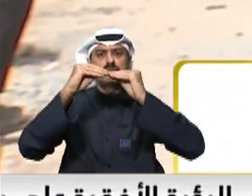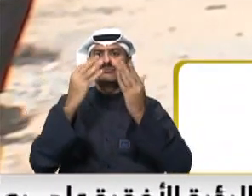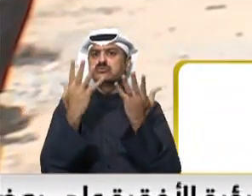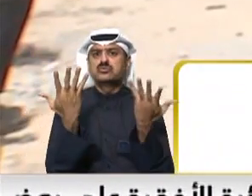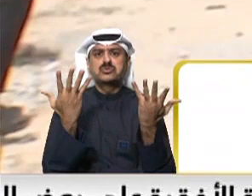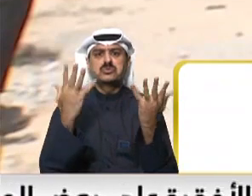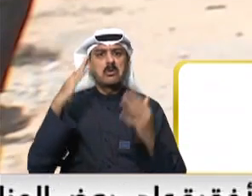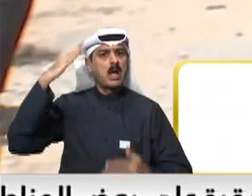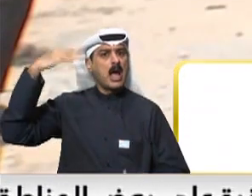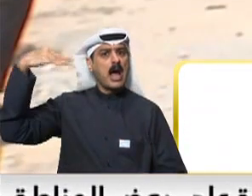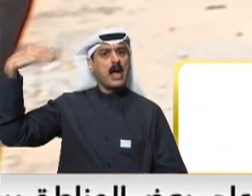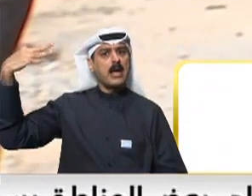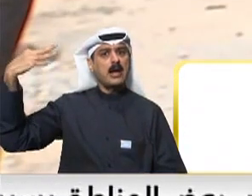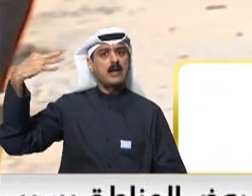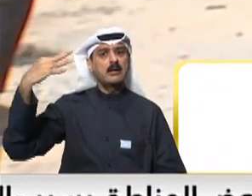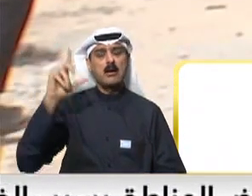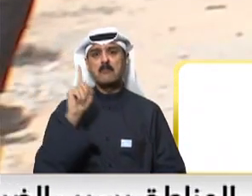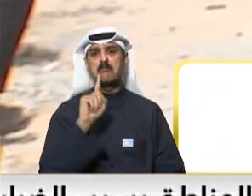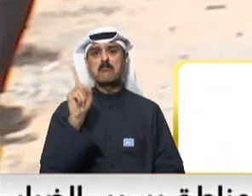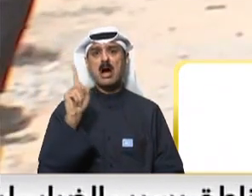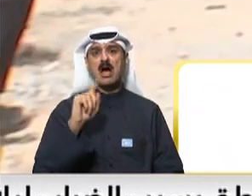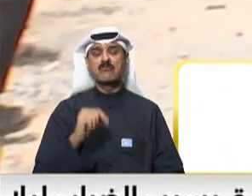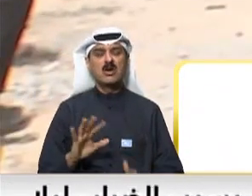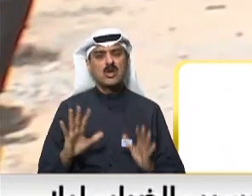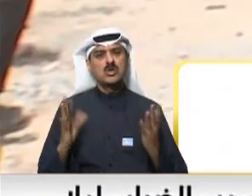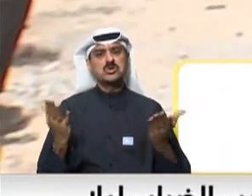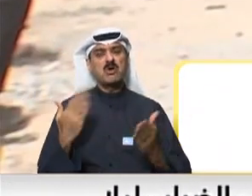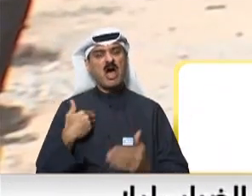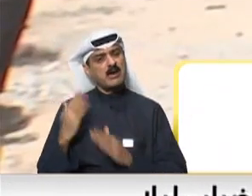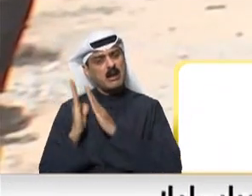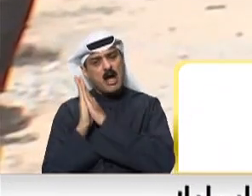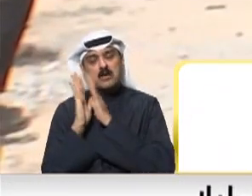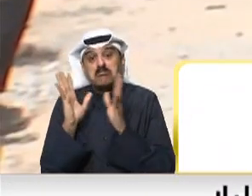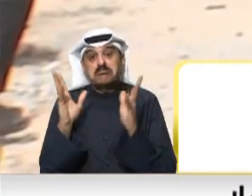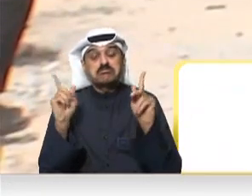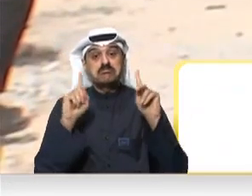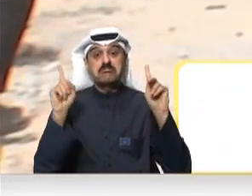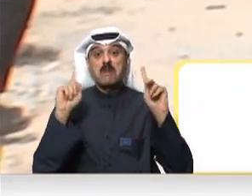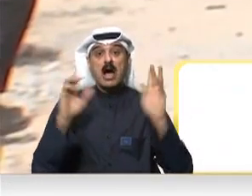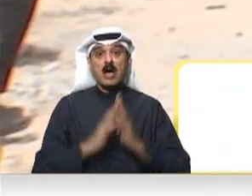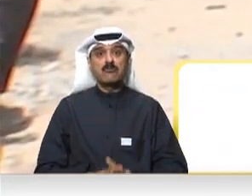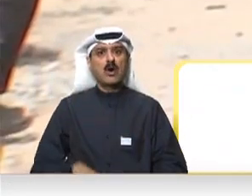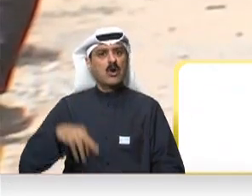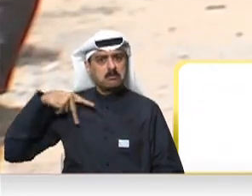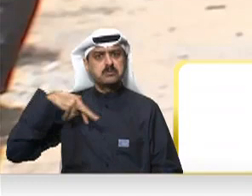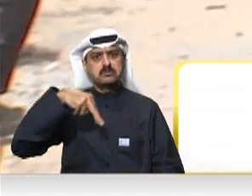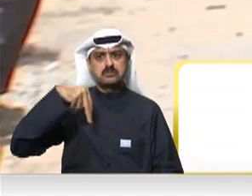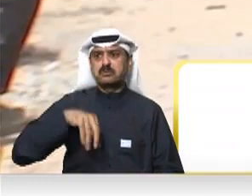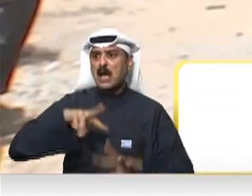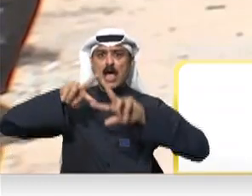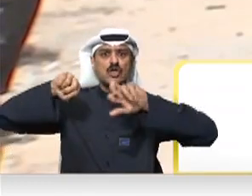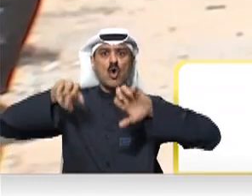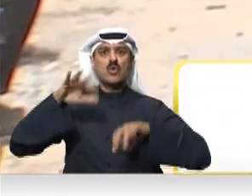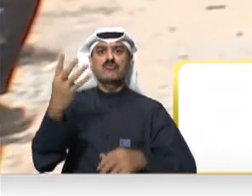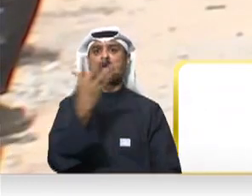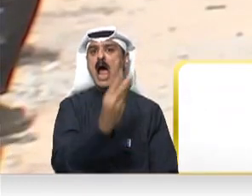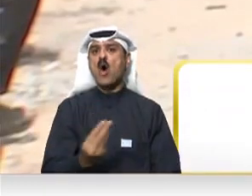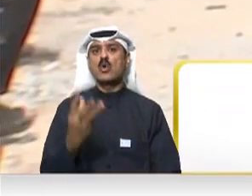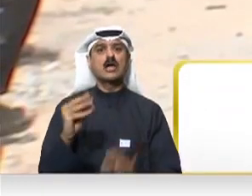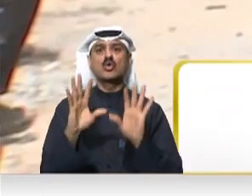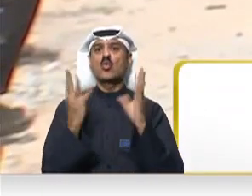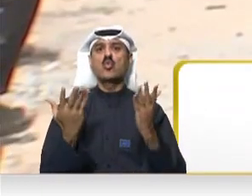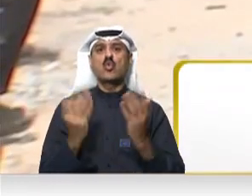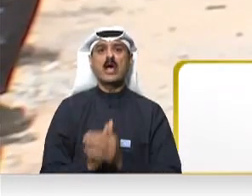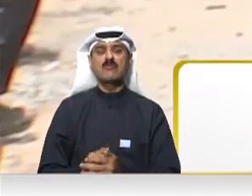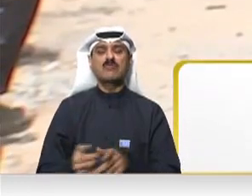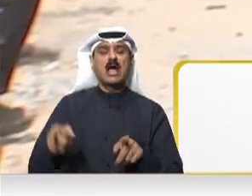حلم يعني، الواحد كان نايم ولا بيحلم ولا إيشي. صرت أجري أدور على أولادي، أدور على جيراني، أدور